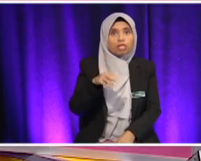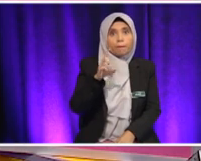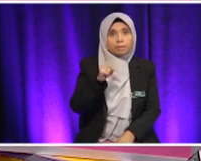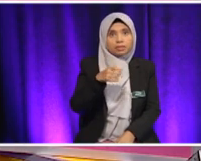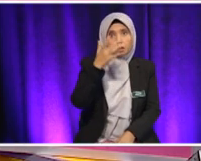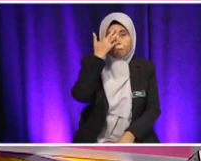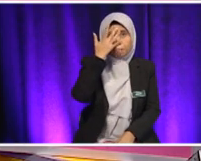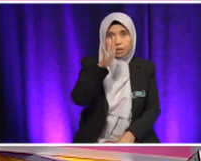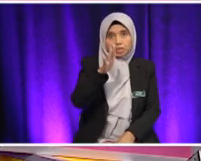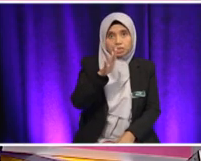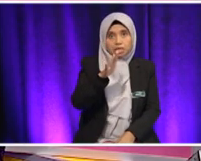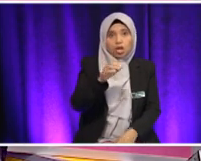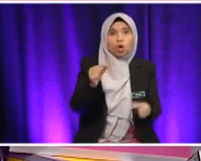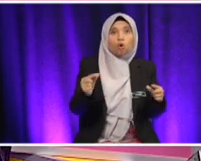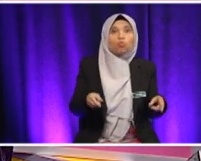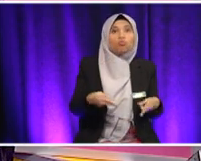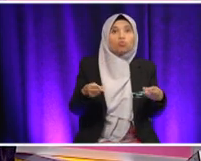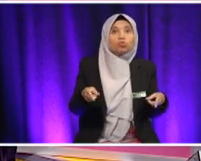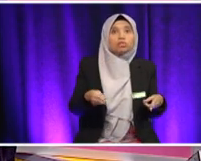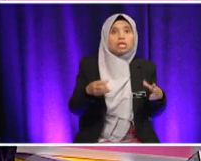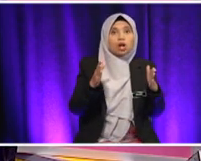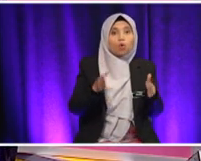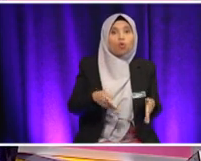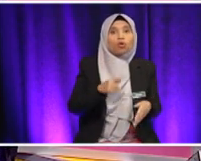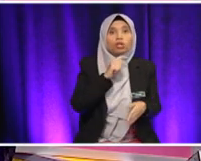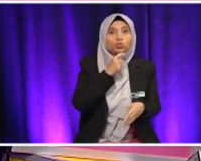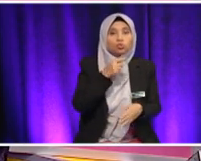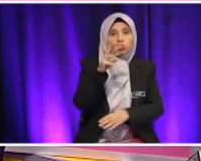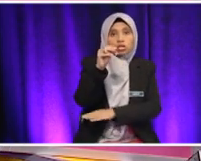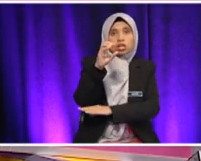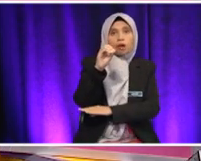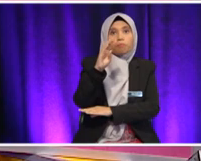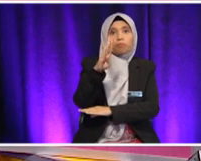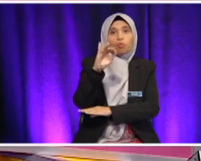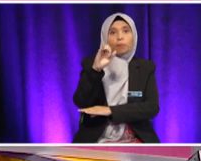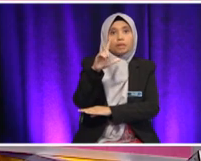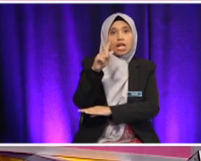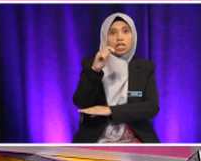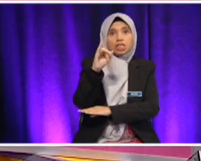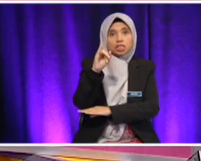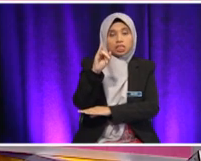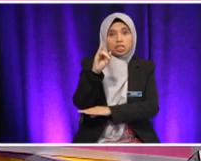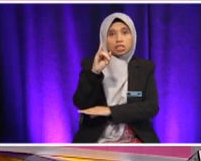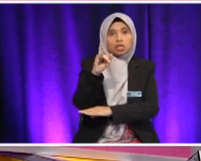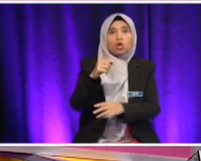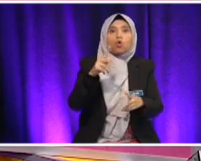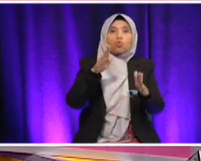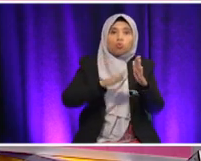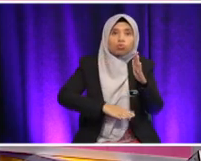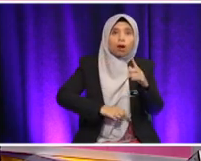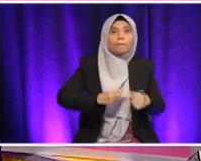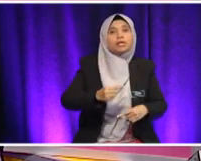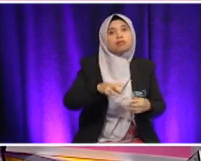menguruskan warga emas yang mengalami mobility yaitu kurang bergerak kemudian warga emas yang